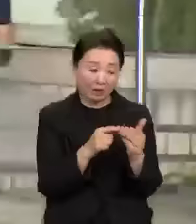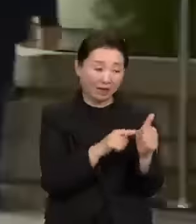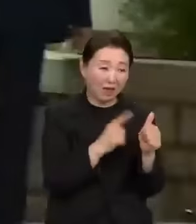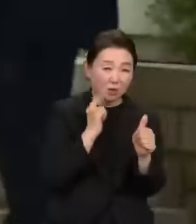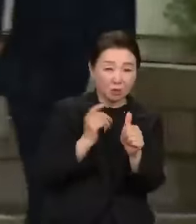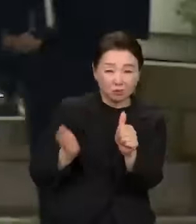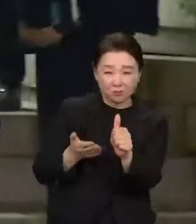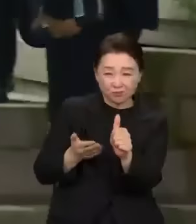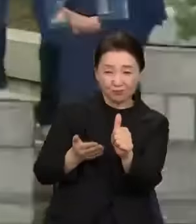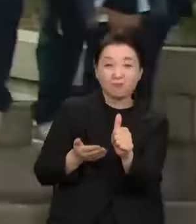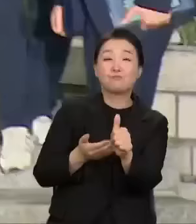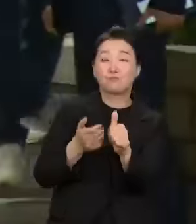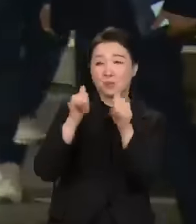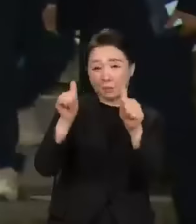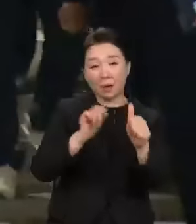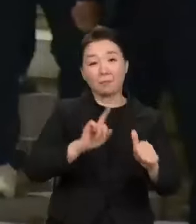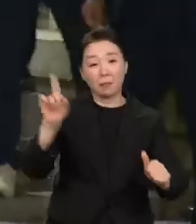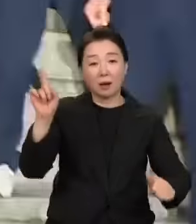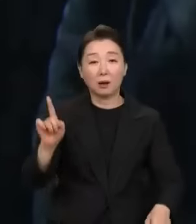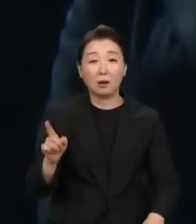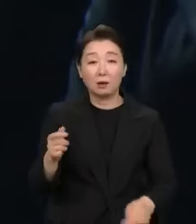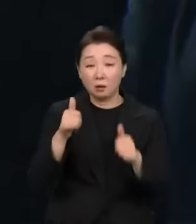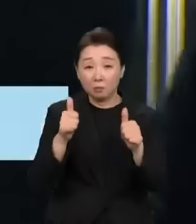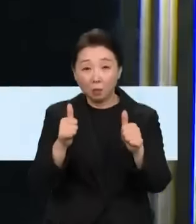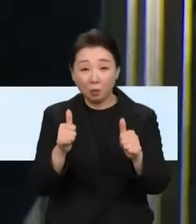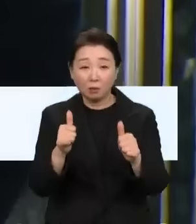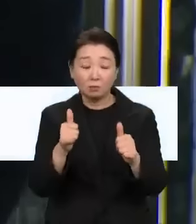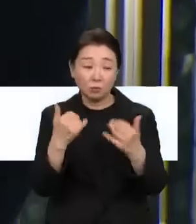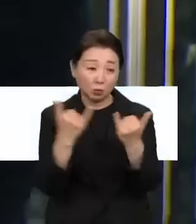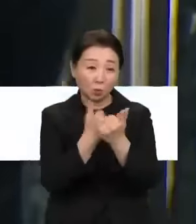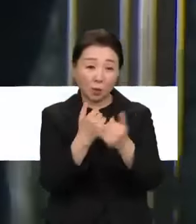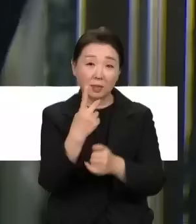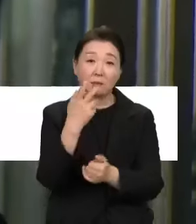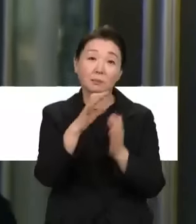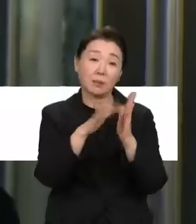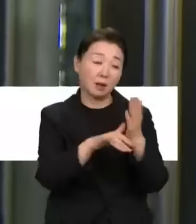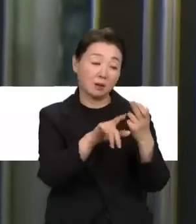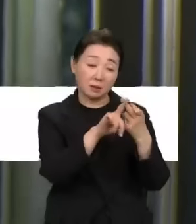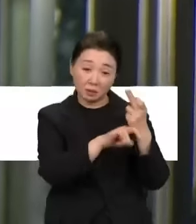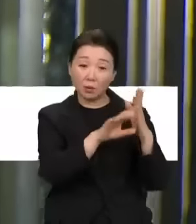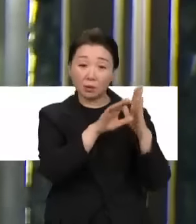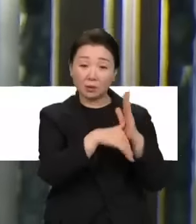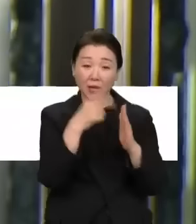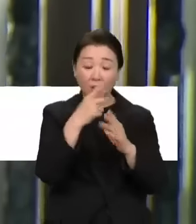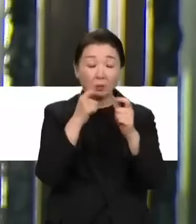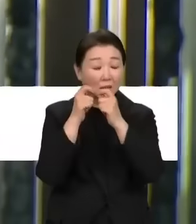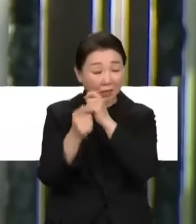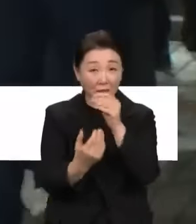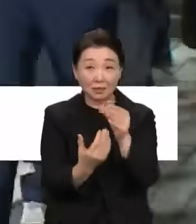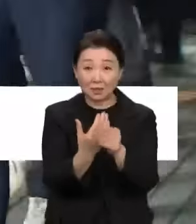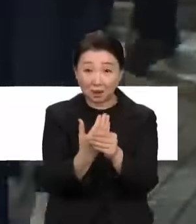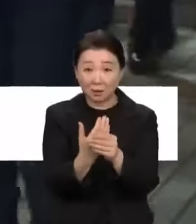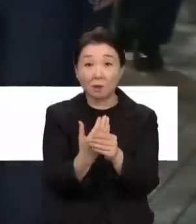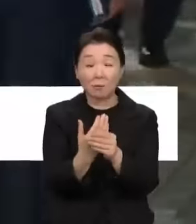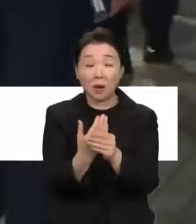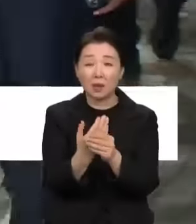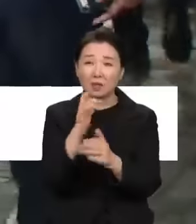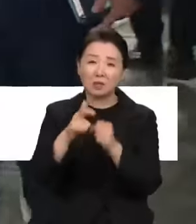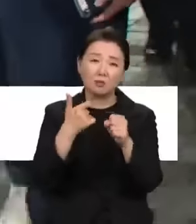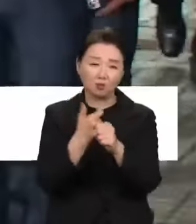위증교사로 재판에 넘겼습니다. 하지만 법원은 통화를 한 2018년 12월은 검사 사칭 사건이 벌어진 지